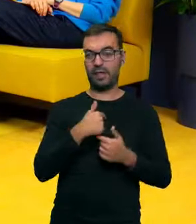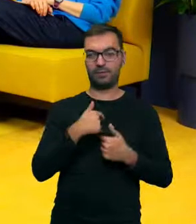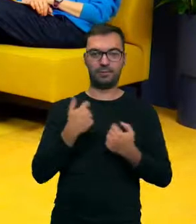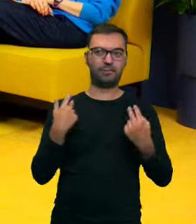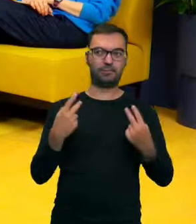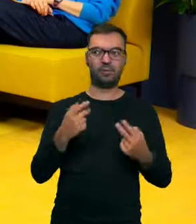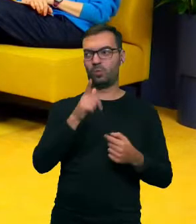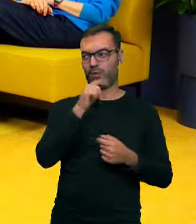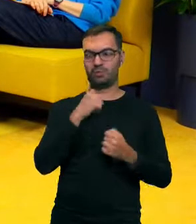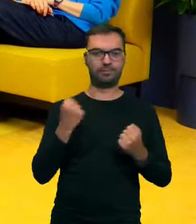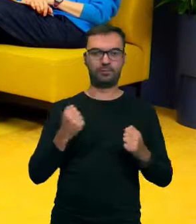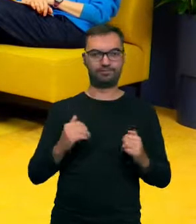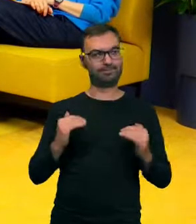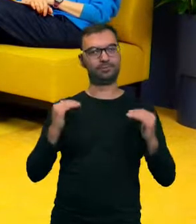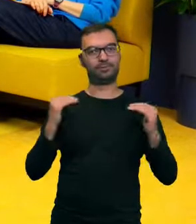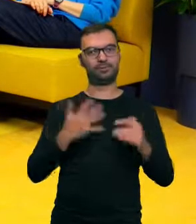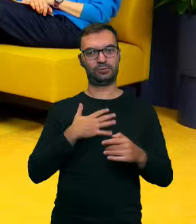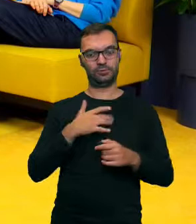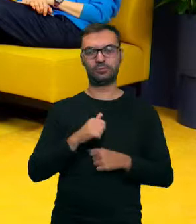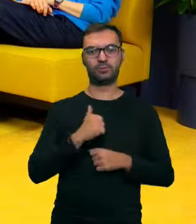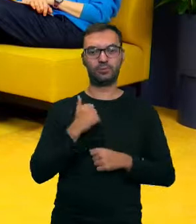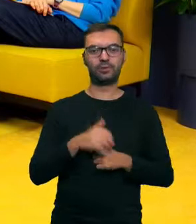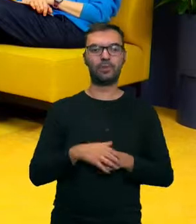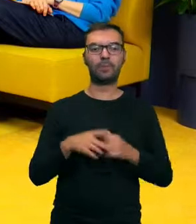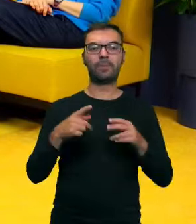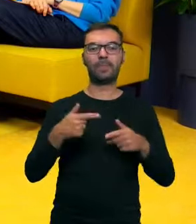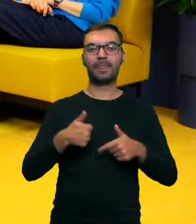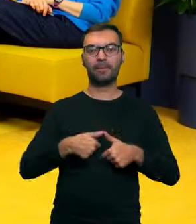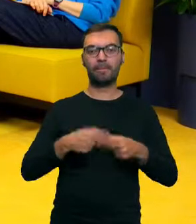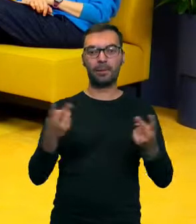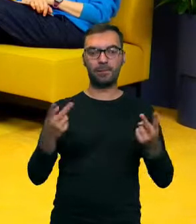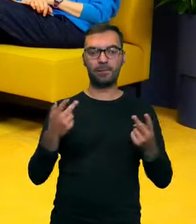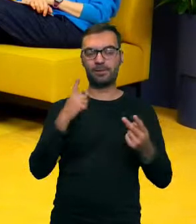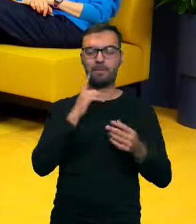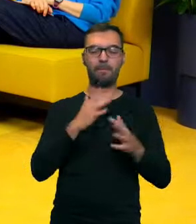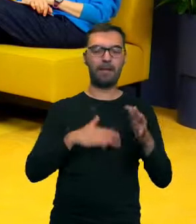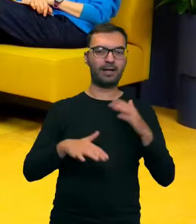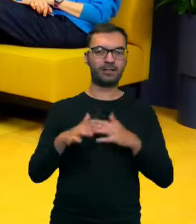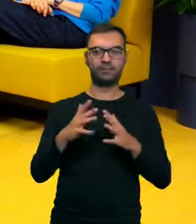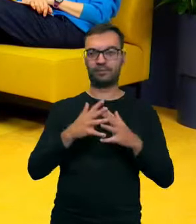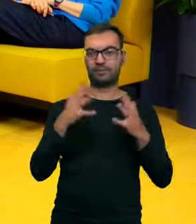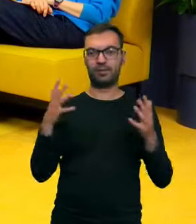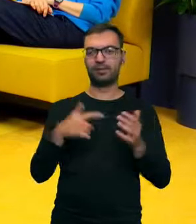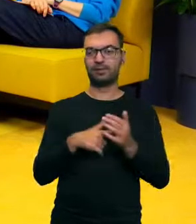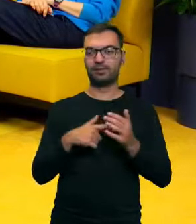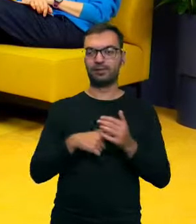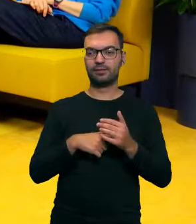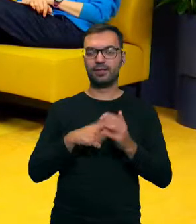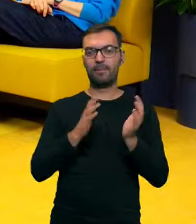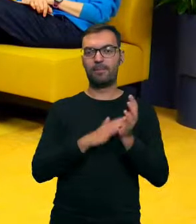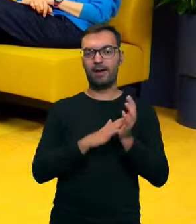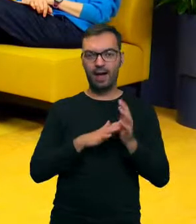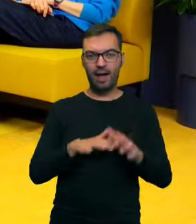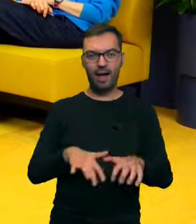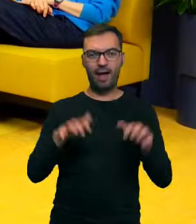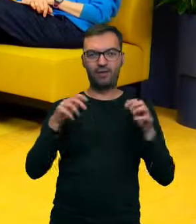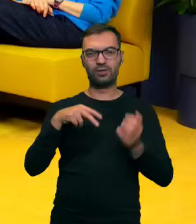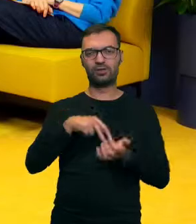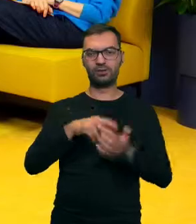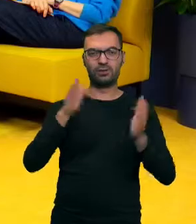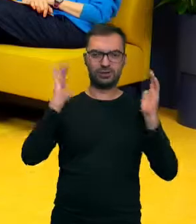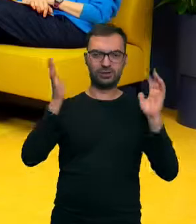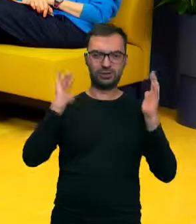mnie, dla filmu, dla nas wszystkich. I ta premiera była bardzo, bardzo magiczna, duża, ten aplauz, owacja na stojąco,